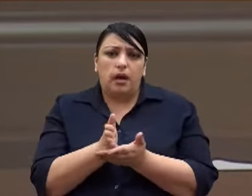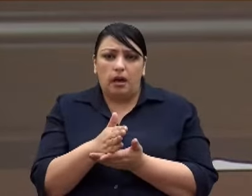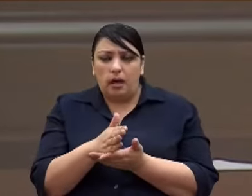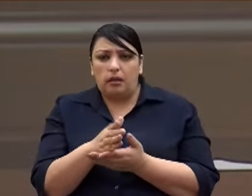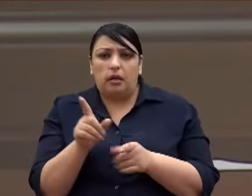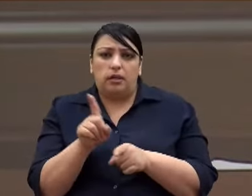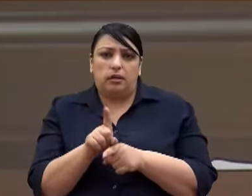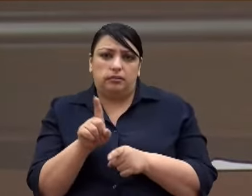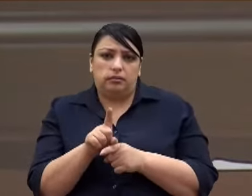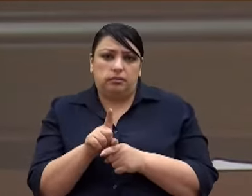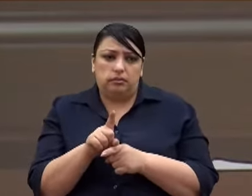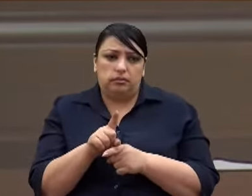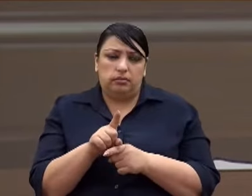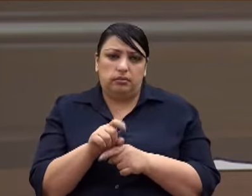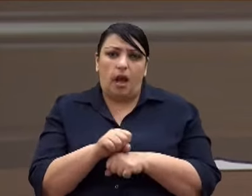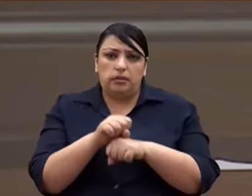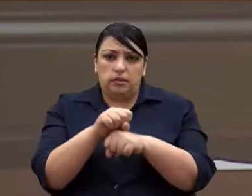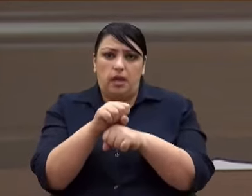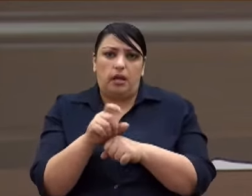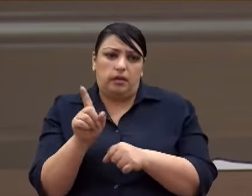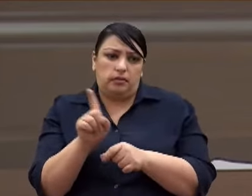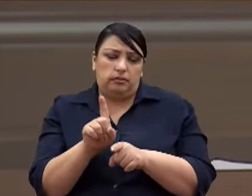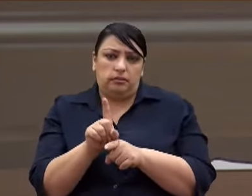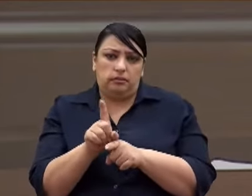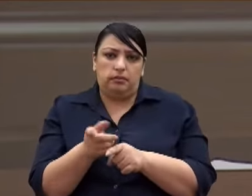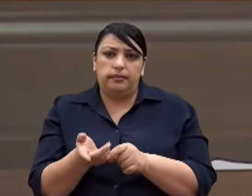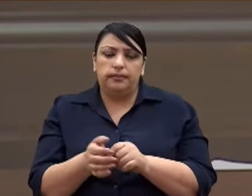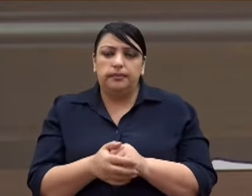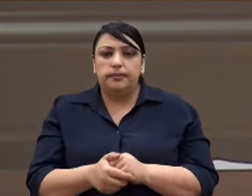է, որը